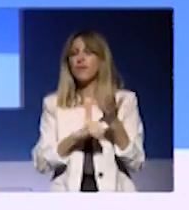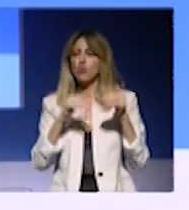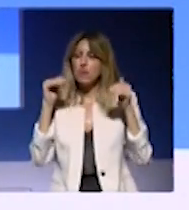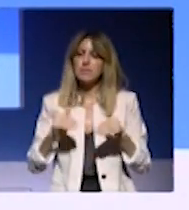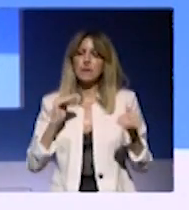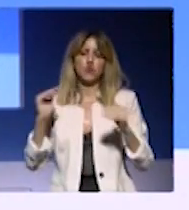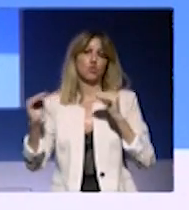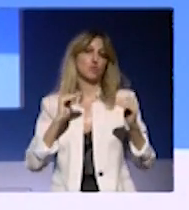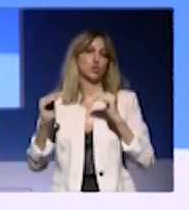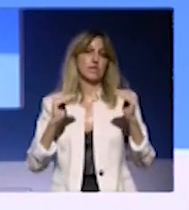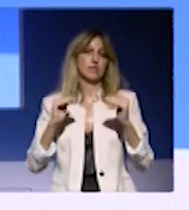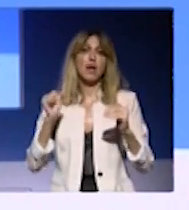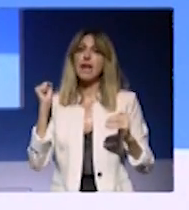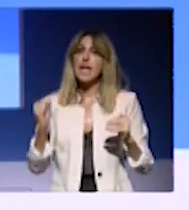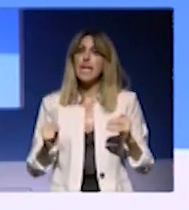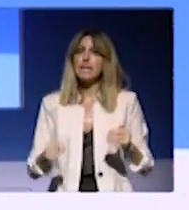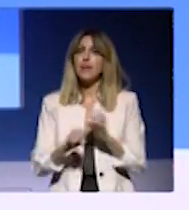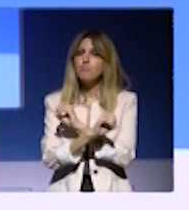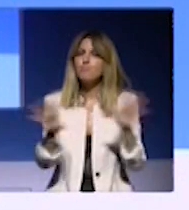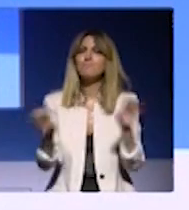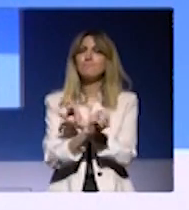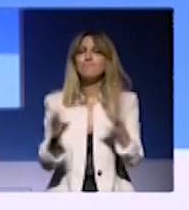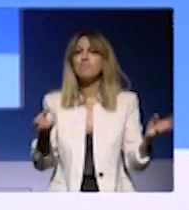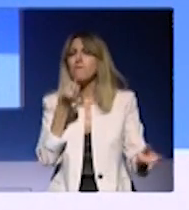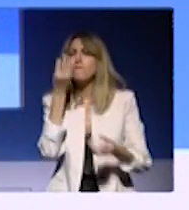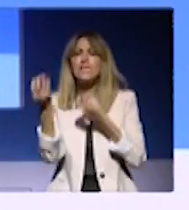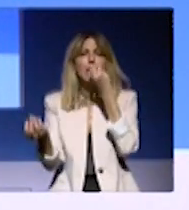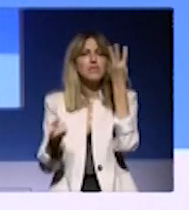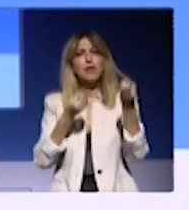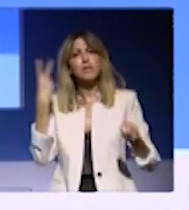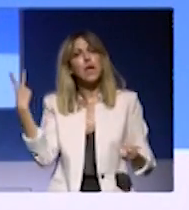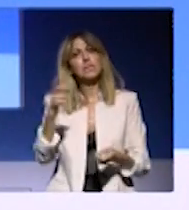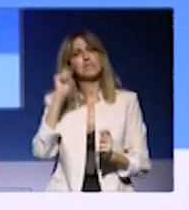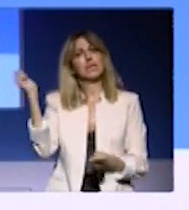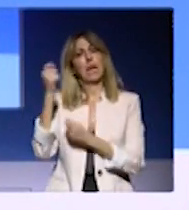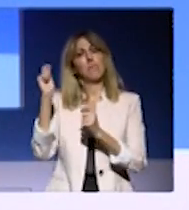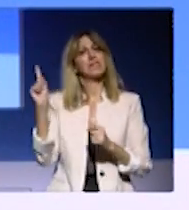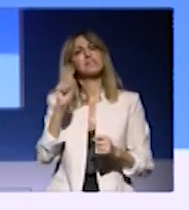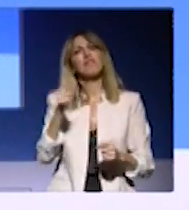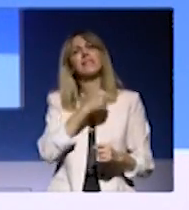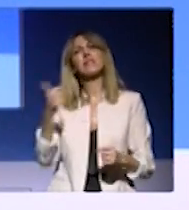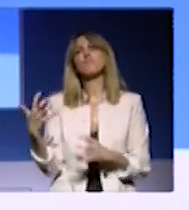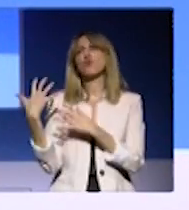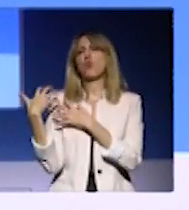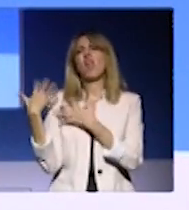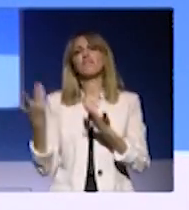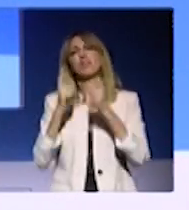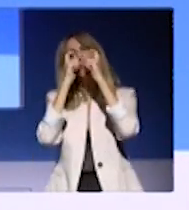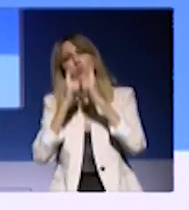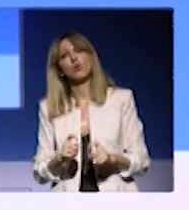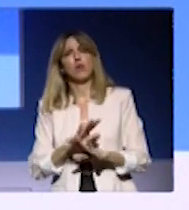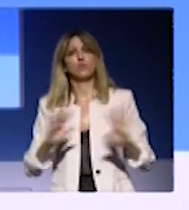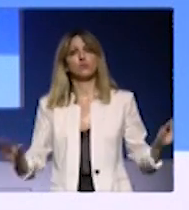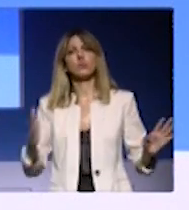μόνο ως μια υποχρέωση εταιρικής ευθύνης, αλλά και ως ένα σημαντικό συγκριτικό πλεονέκτημα για την ευρύτερη περιοχή